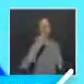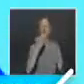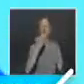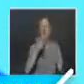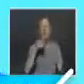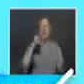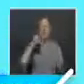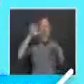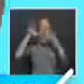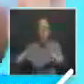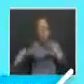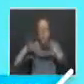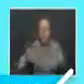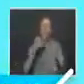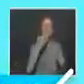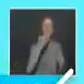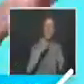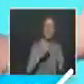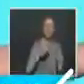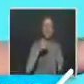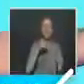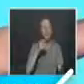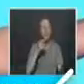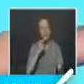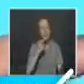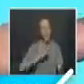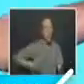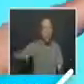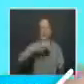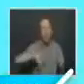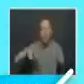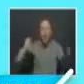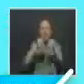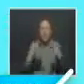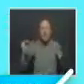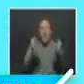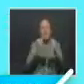שהוא מוסלמי וישראלי שהוא יהודי, זאת אומרת, אנחנו כולנו אותו דבר!